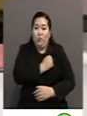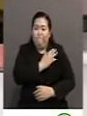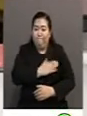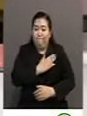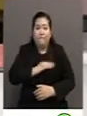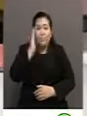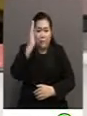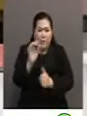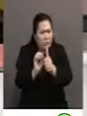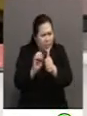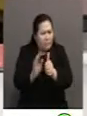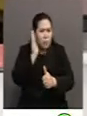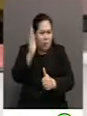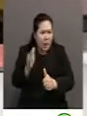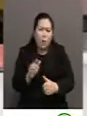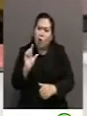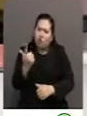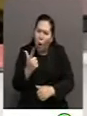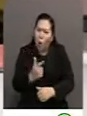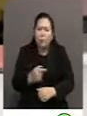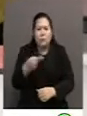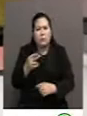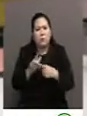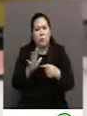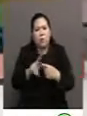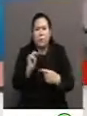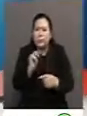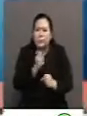ำให้นะคะว่าการลงทุนในหุ้นทองคำควรทำอย่างไรในช่